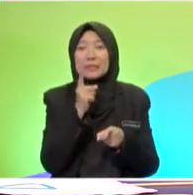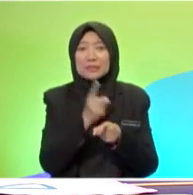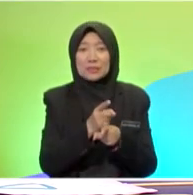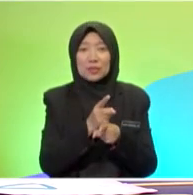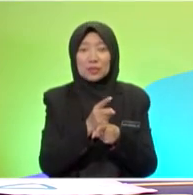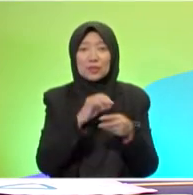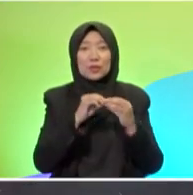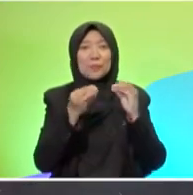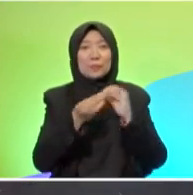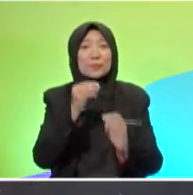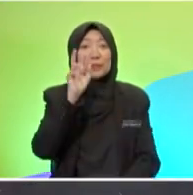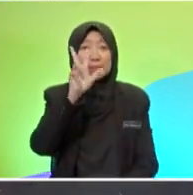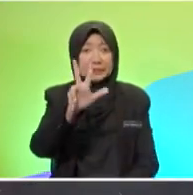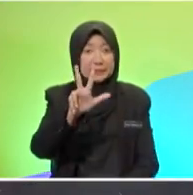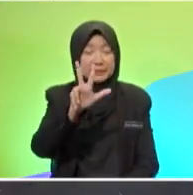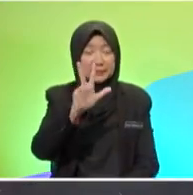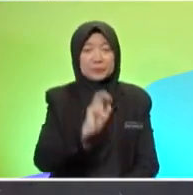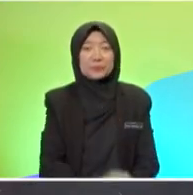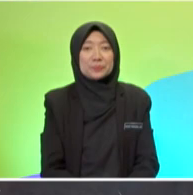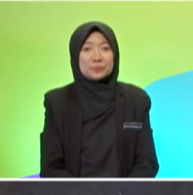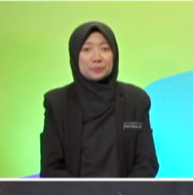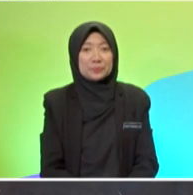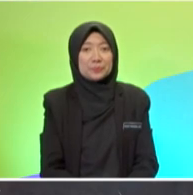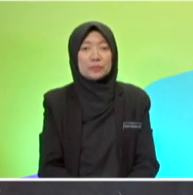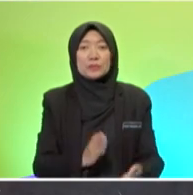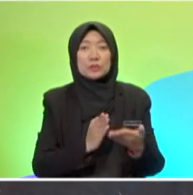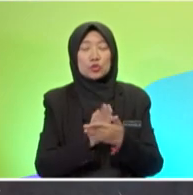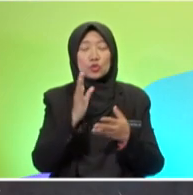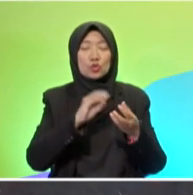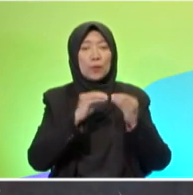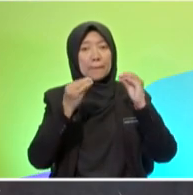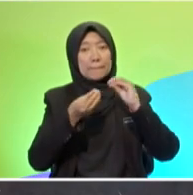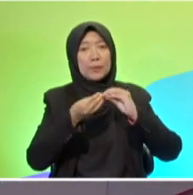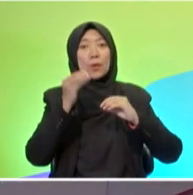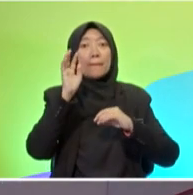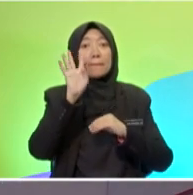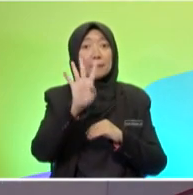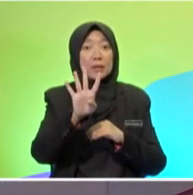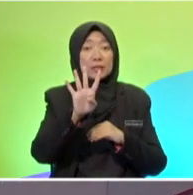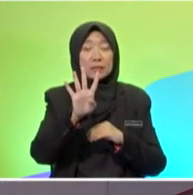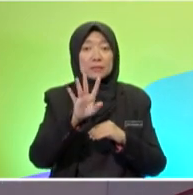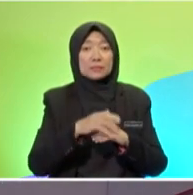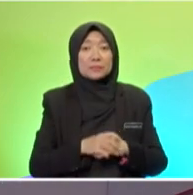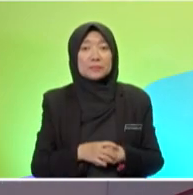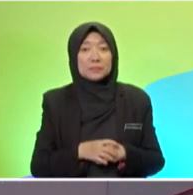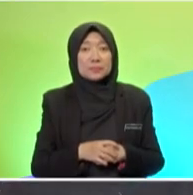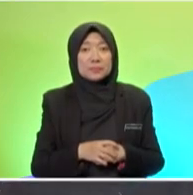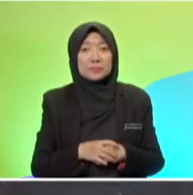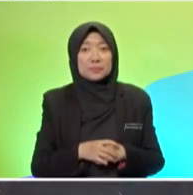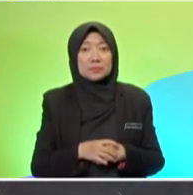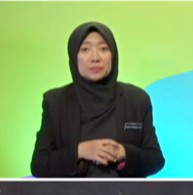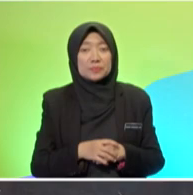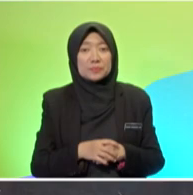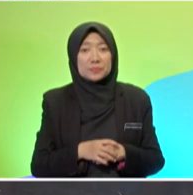3. Okey, ini nombor 3. Okey, kita teruskan dengan nombor 4. Mira boleh ambilkan nombor 4 untuk Cikgu?